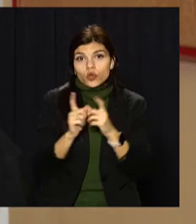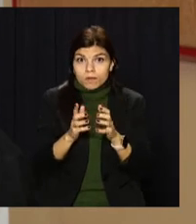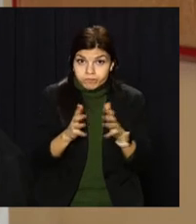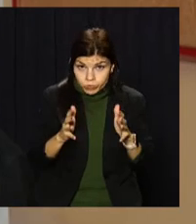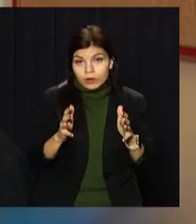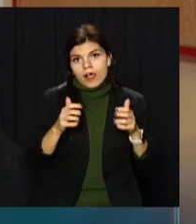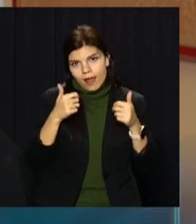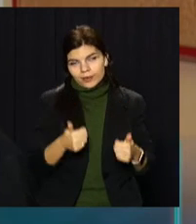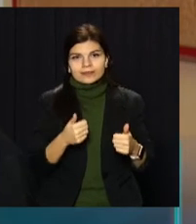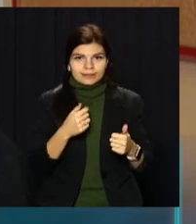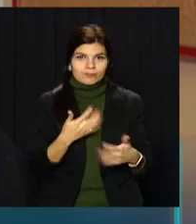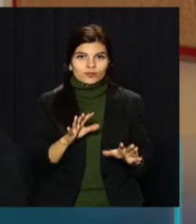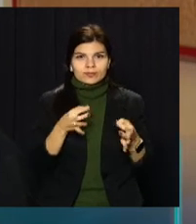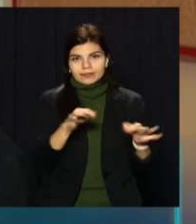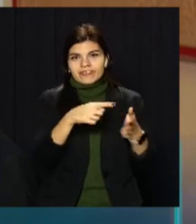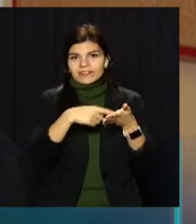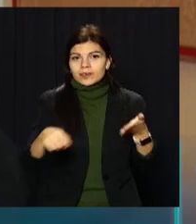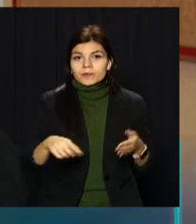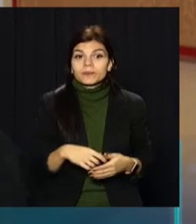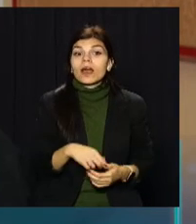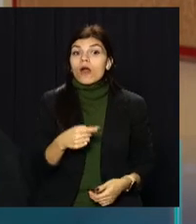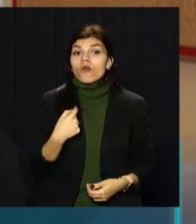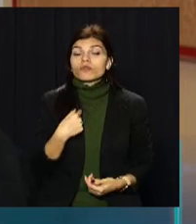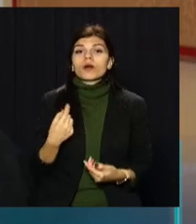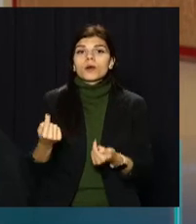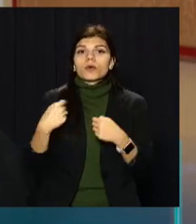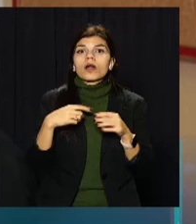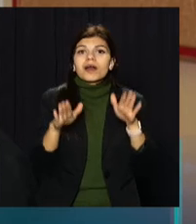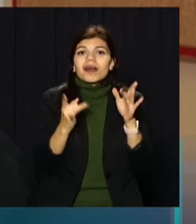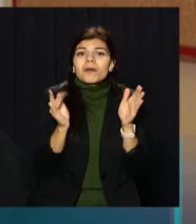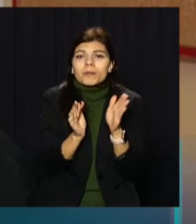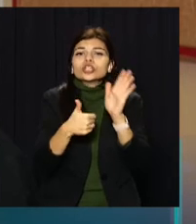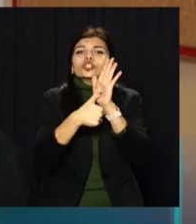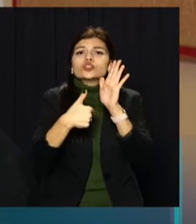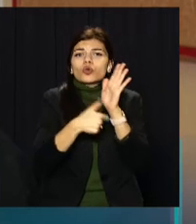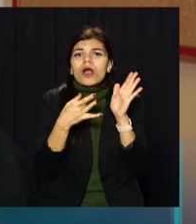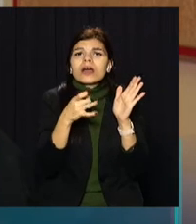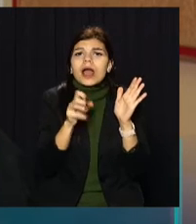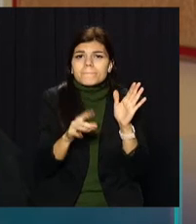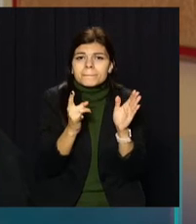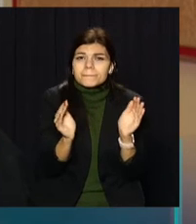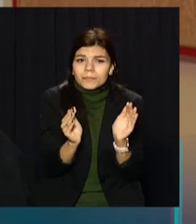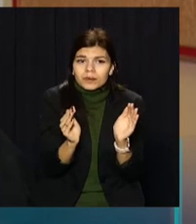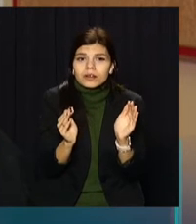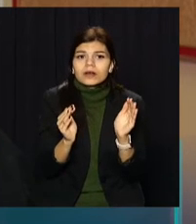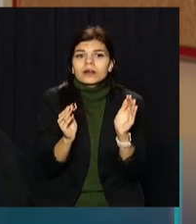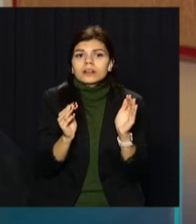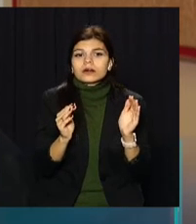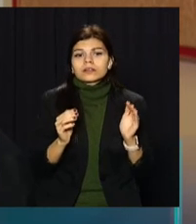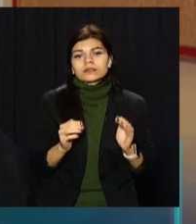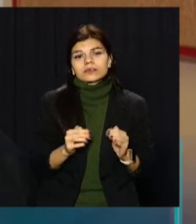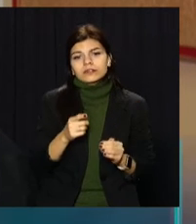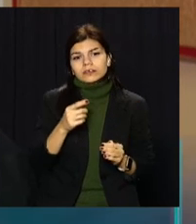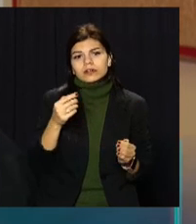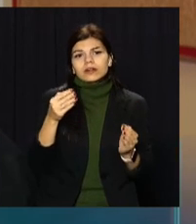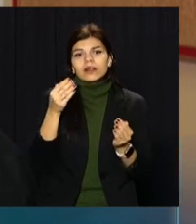У нас зараз в відділенні лежить дитина, який поступив к нам з весом 600 грам. Він був у сроці гестації